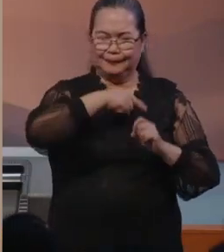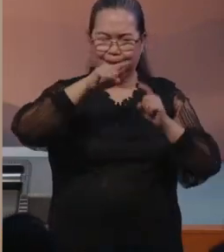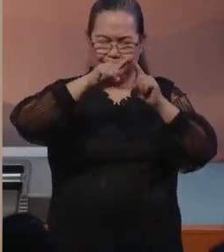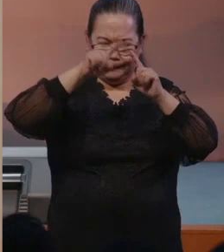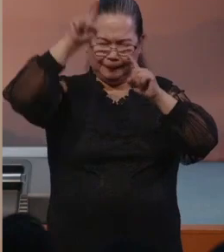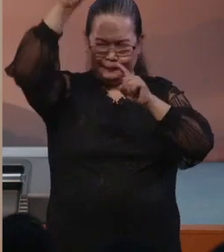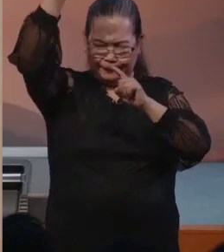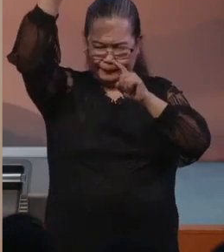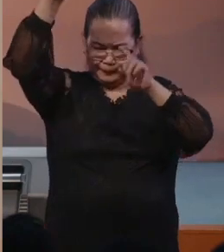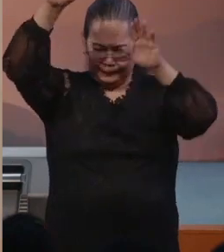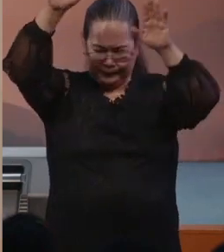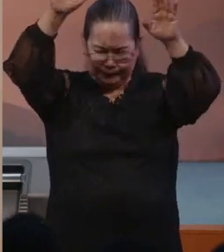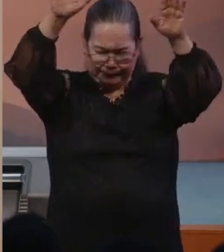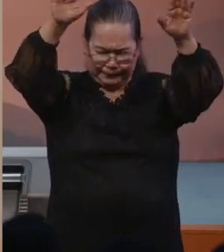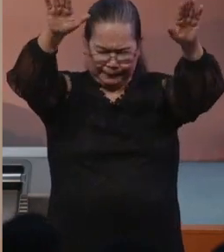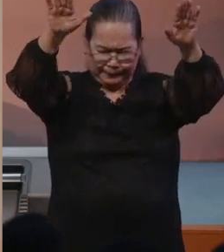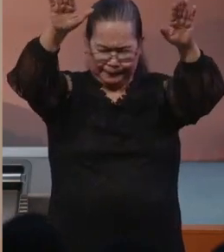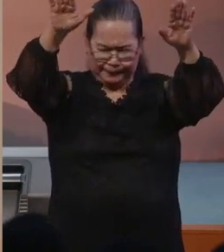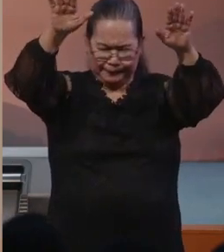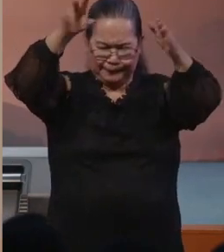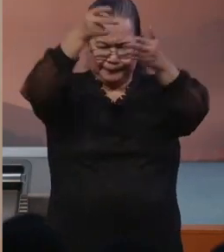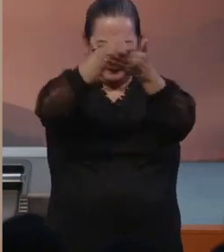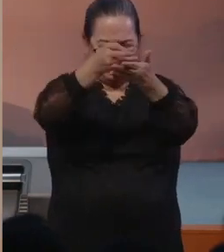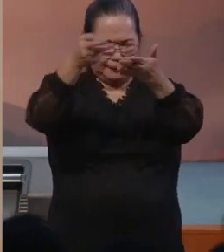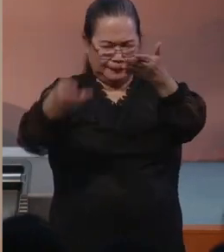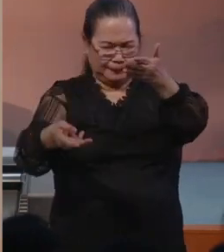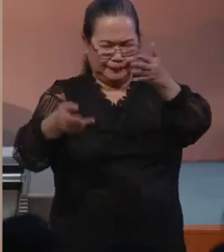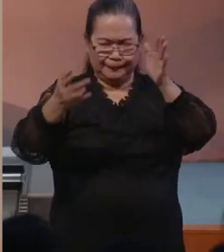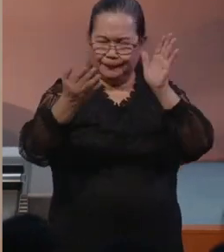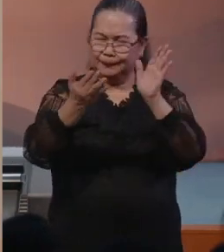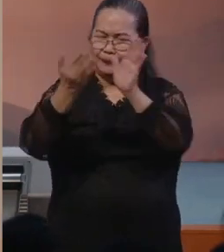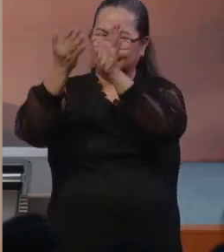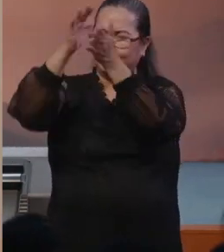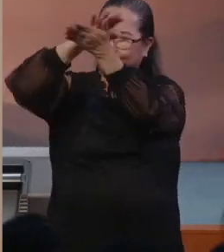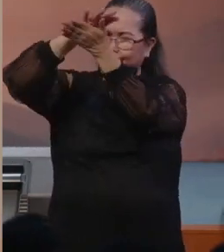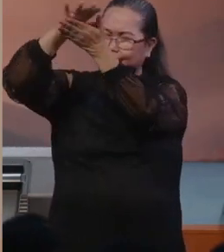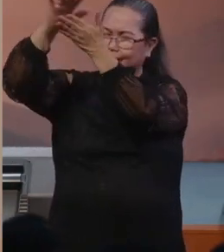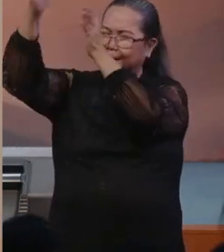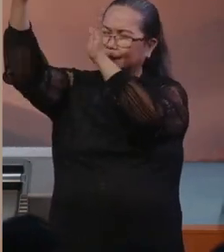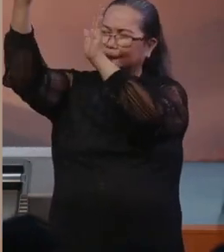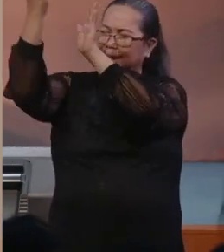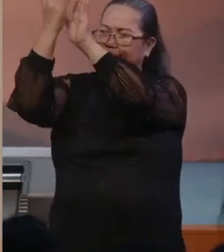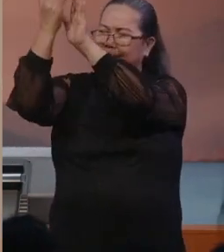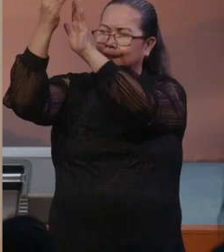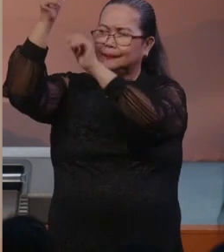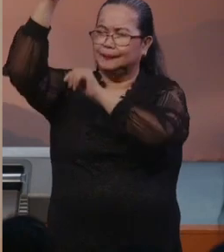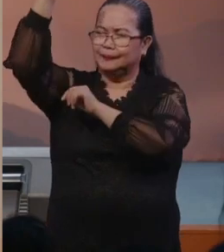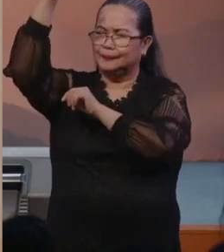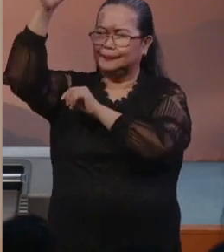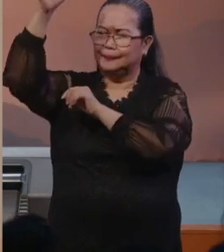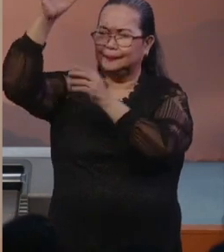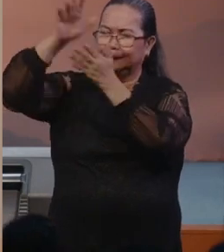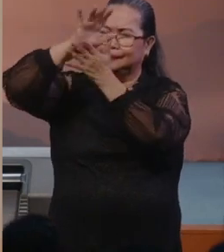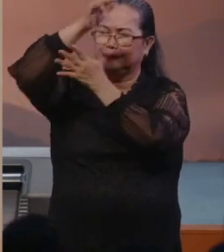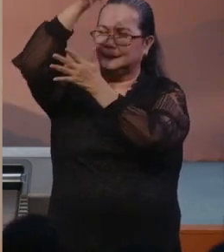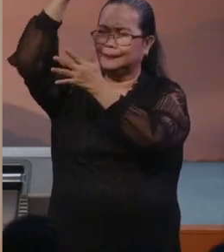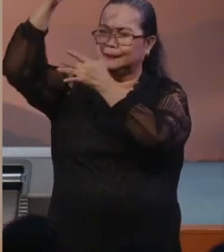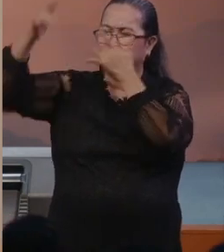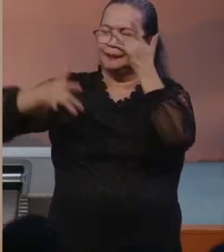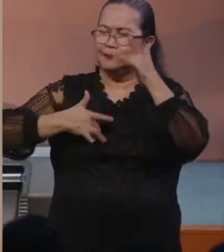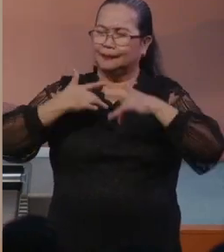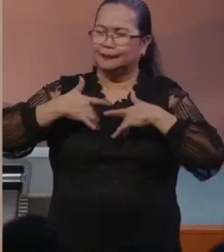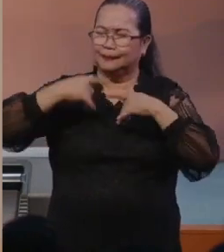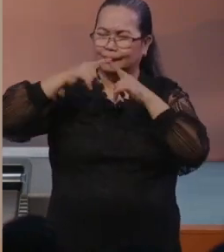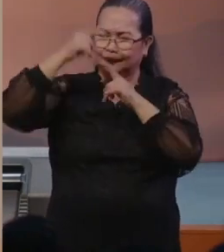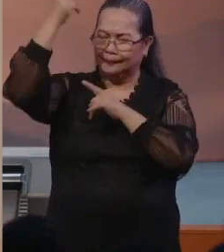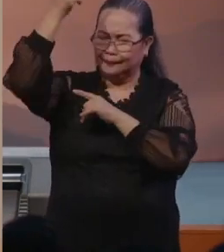is able to keep you from stumbling and to present you blameless before the presence of His glory with great joy, to